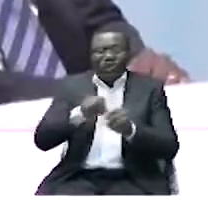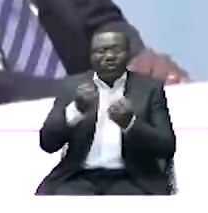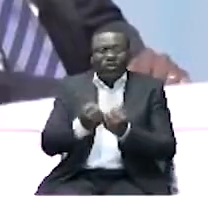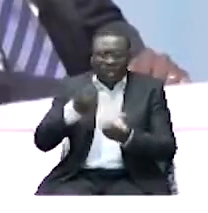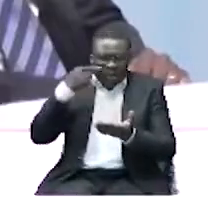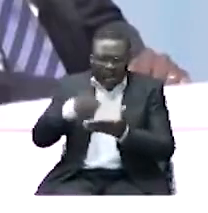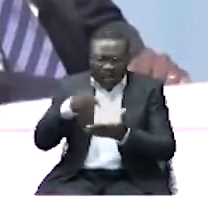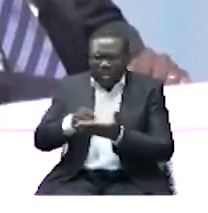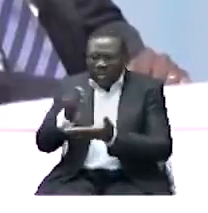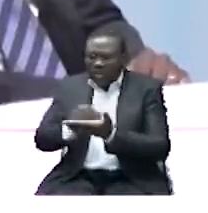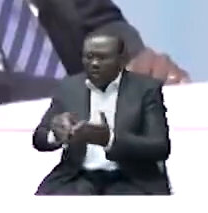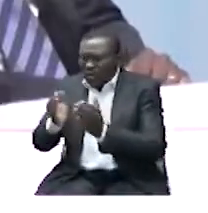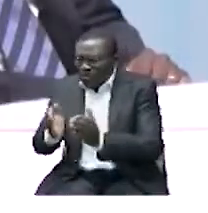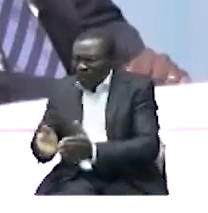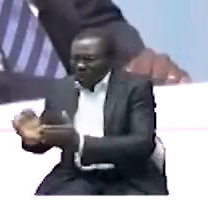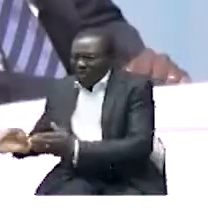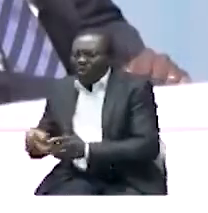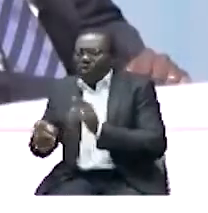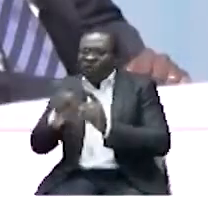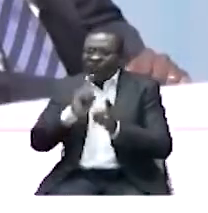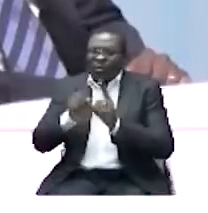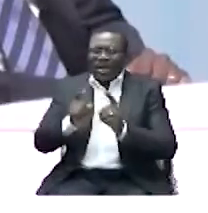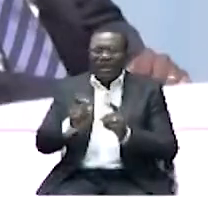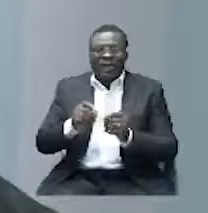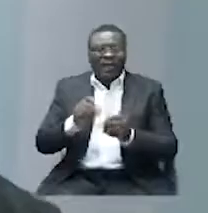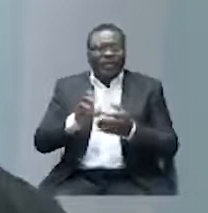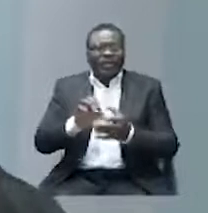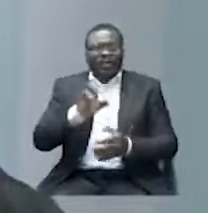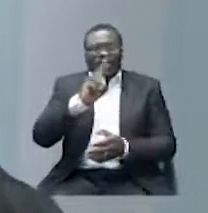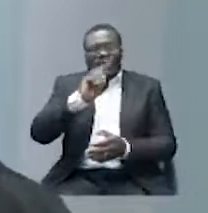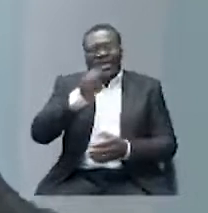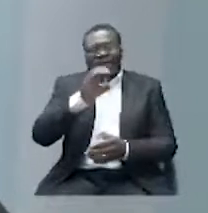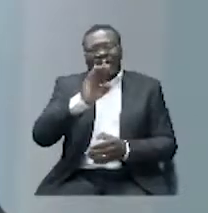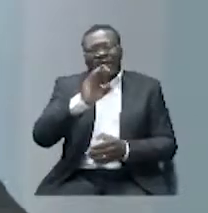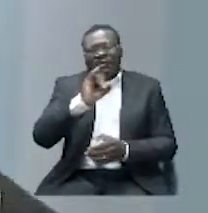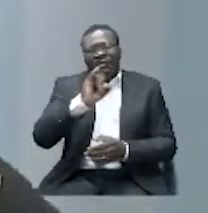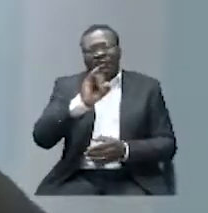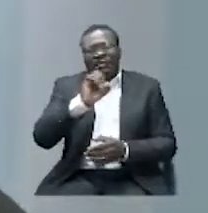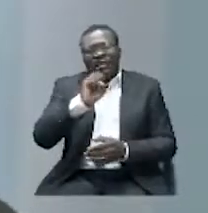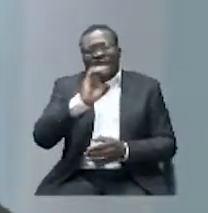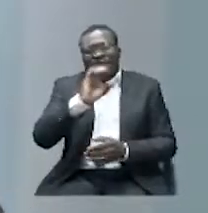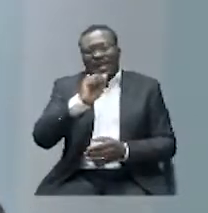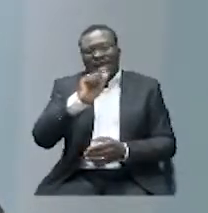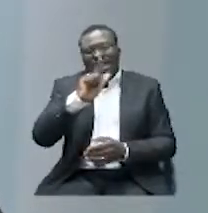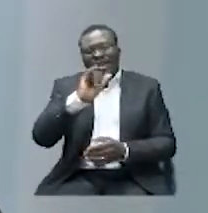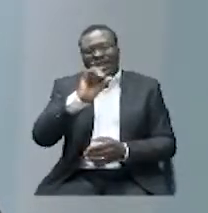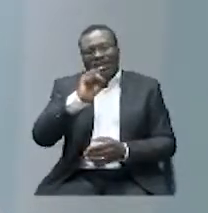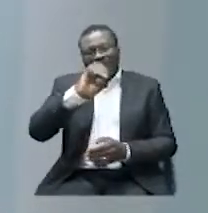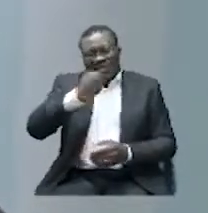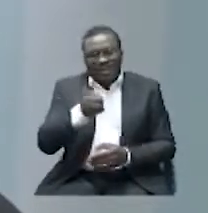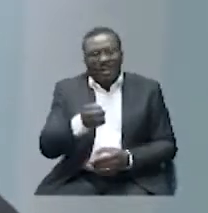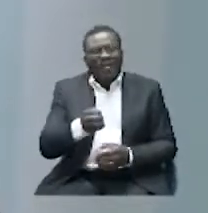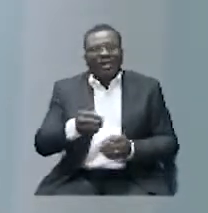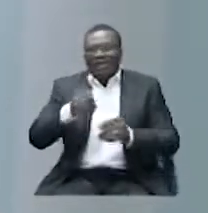endroit, et sinon souvent vous parlez de défiscalisation, vous parlez de défiscaliser certaines